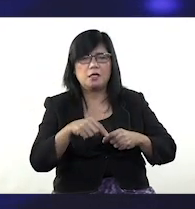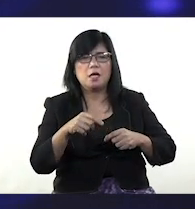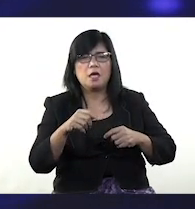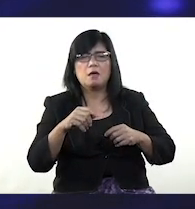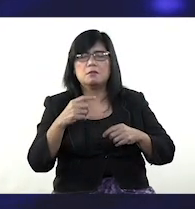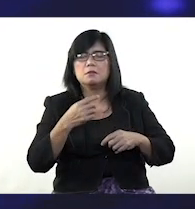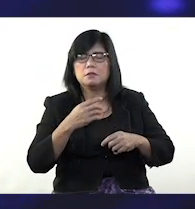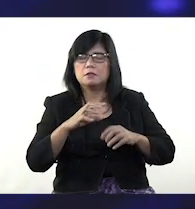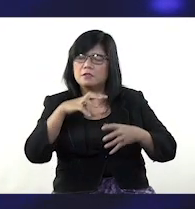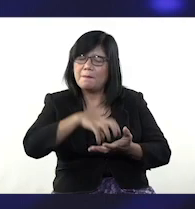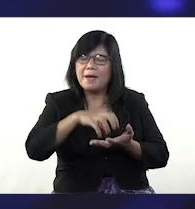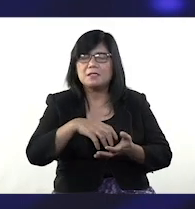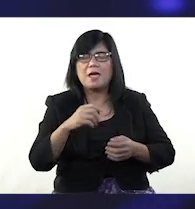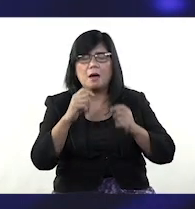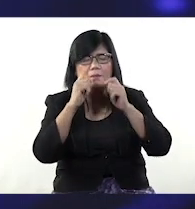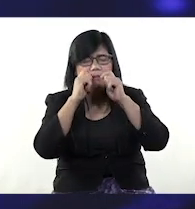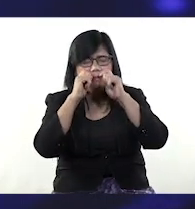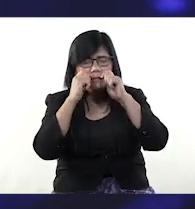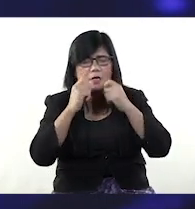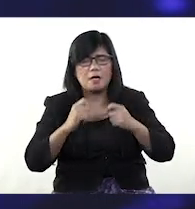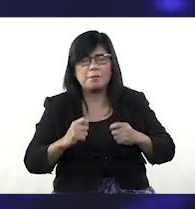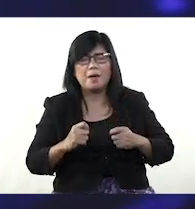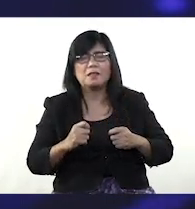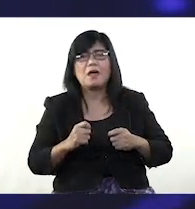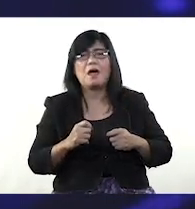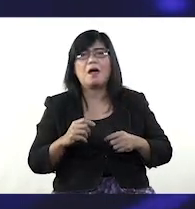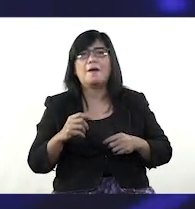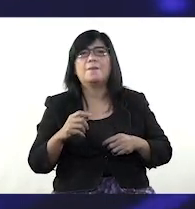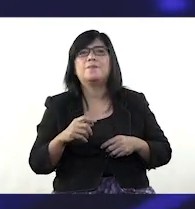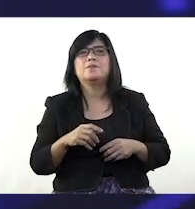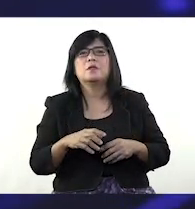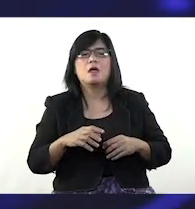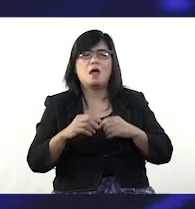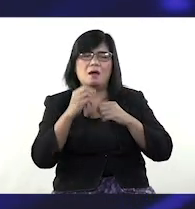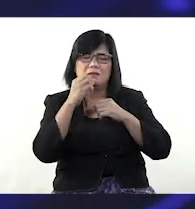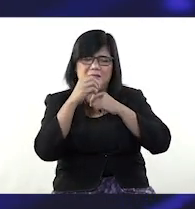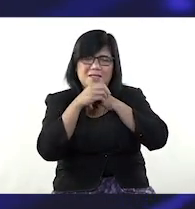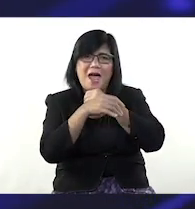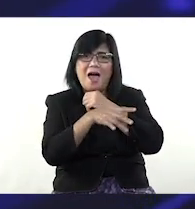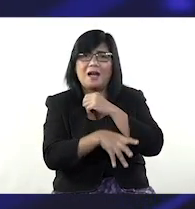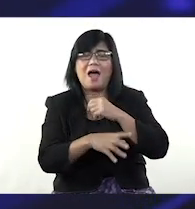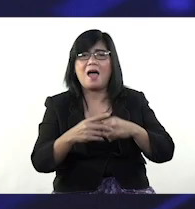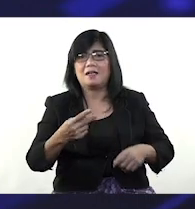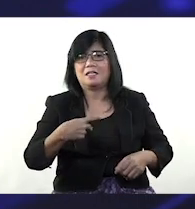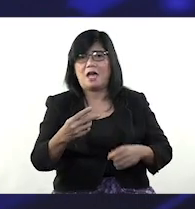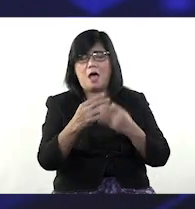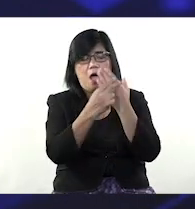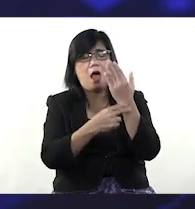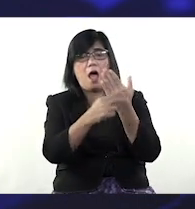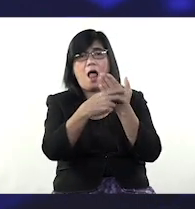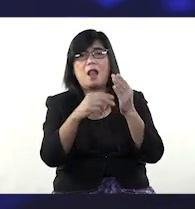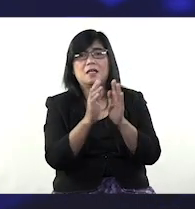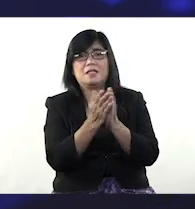airmata kadangkala dunia ini sempat saya meneteskan darah tetapi Alkitab saya Imani